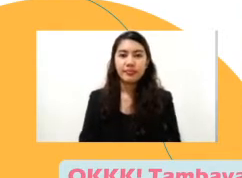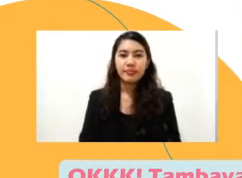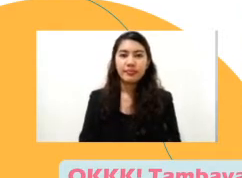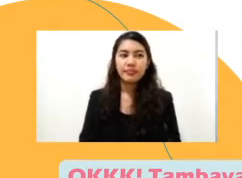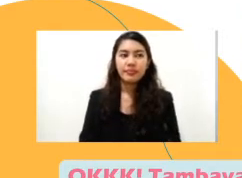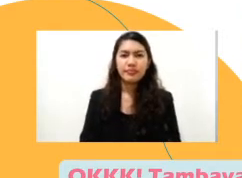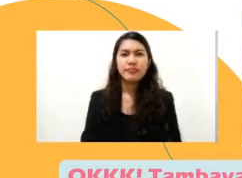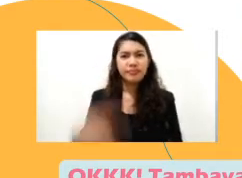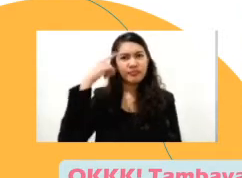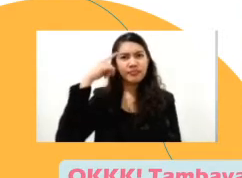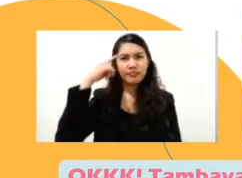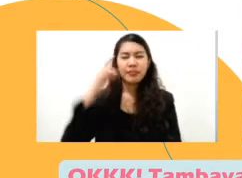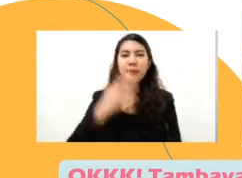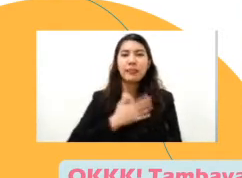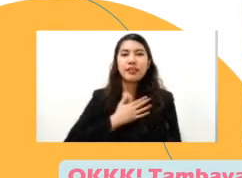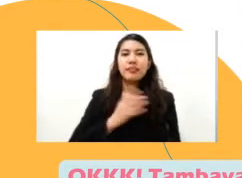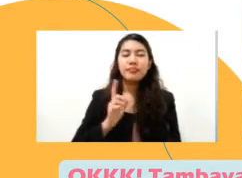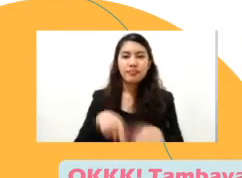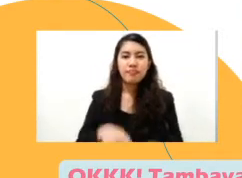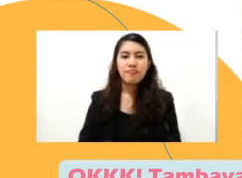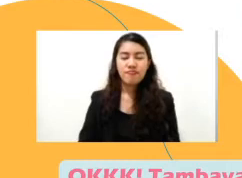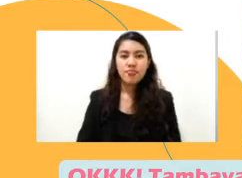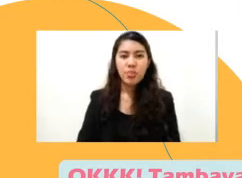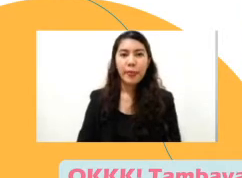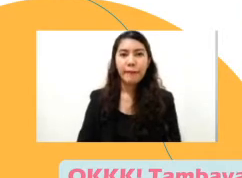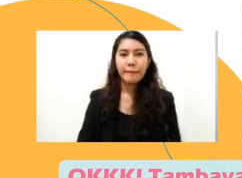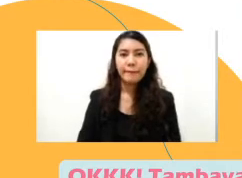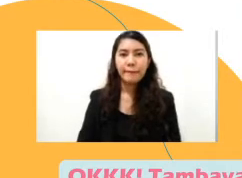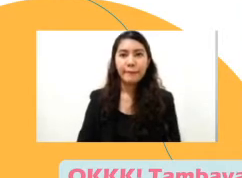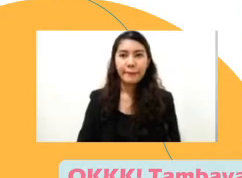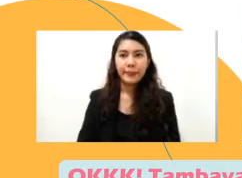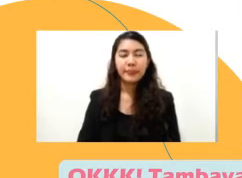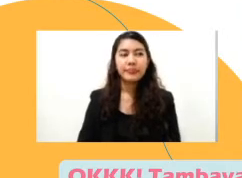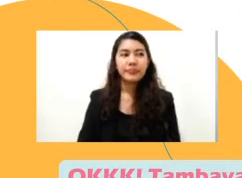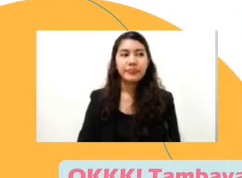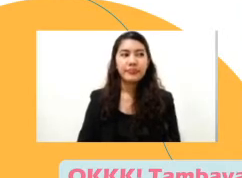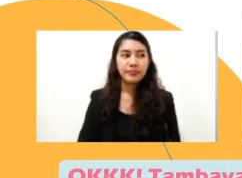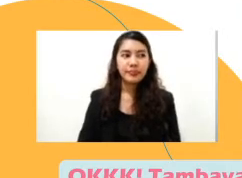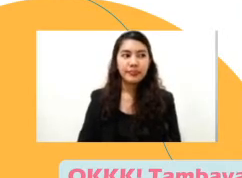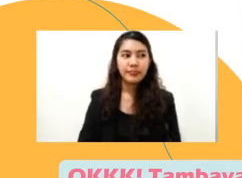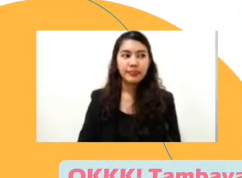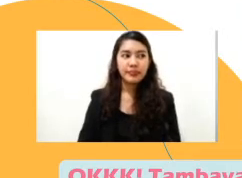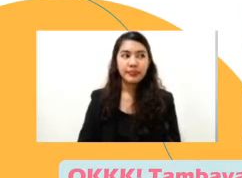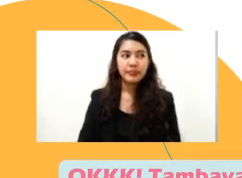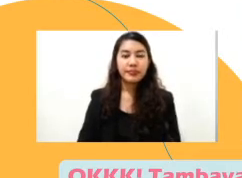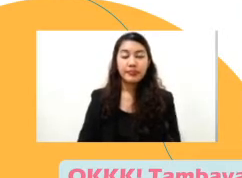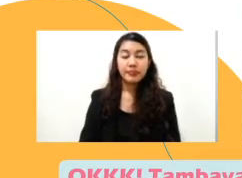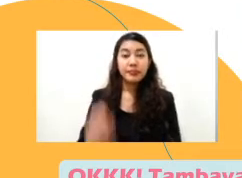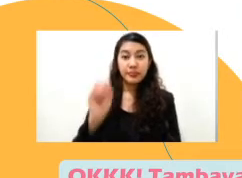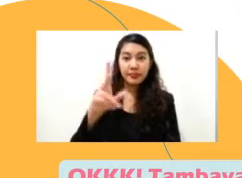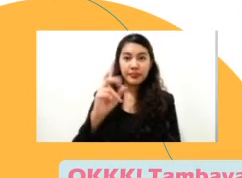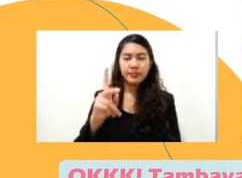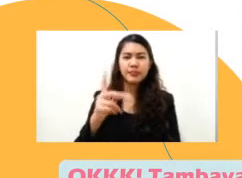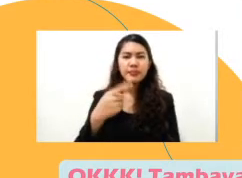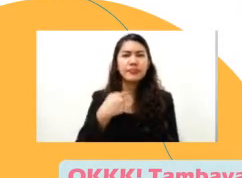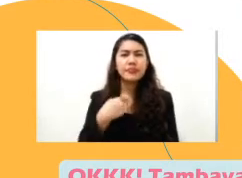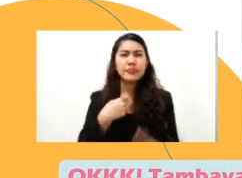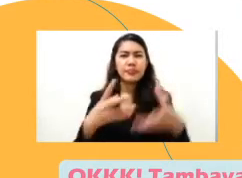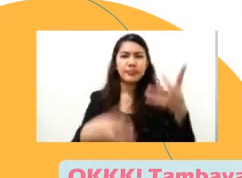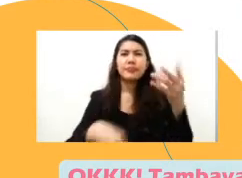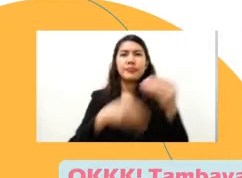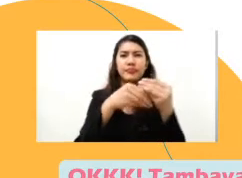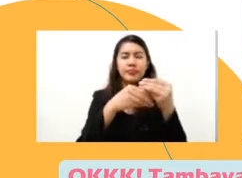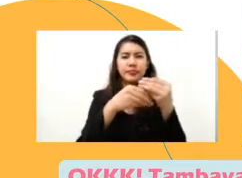that's the pinaka-powerful na, ano. Yeah. Ang susugan ko po yung sinabi ni Ate Teresa at ni Ate Erica.